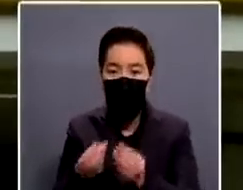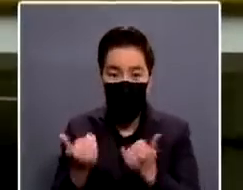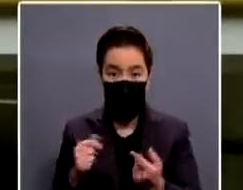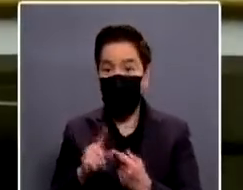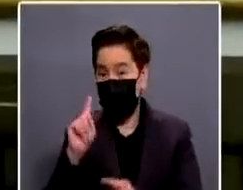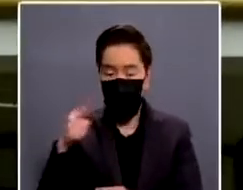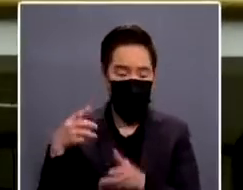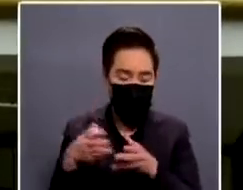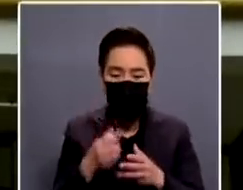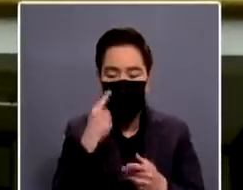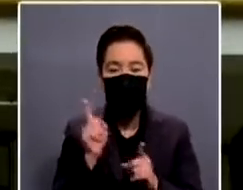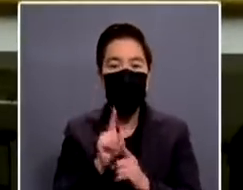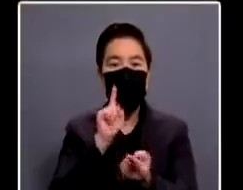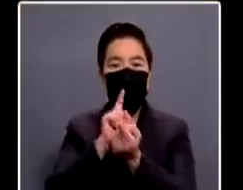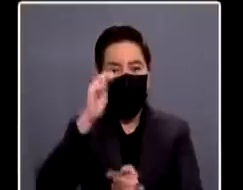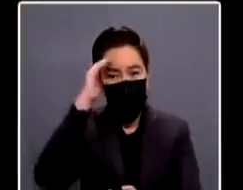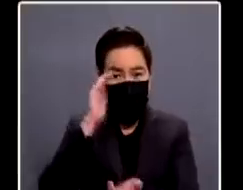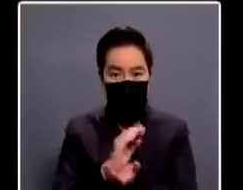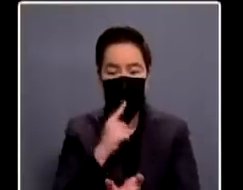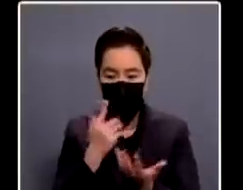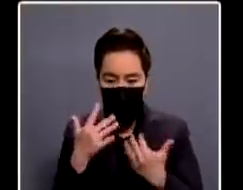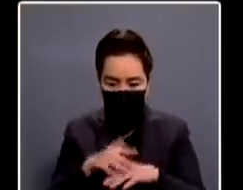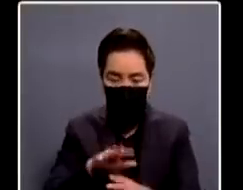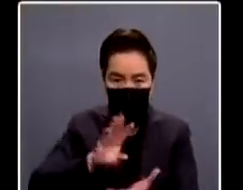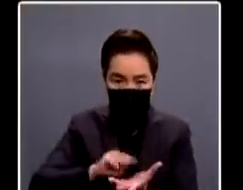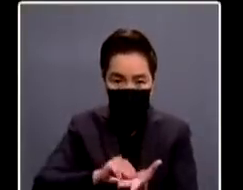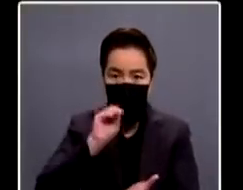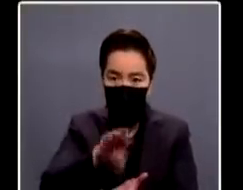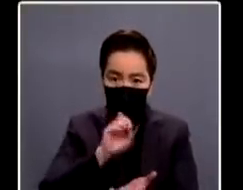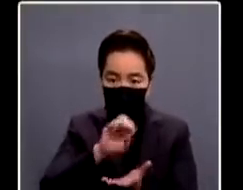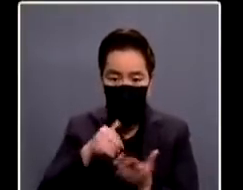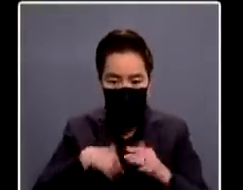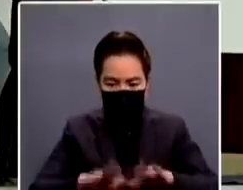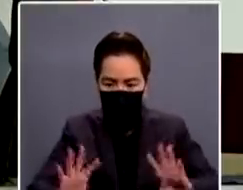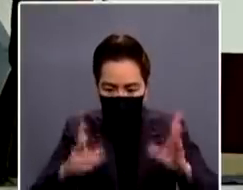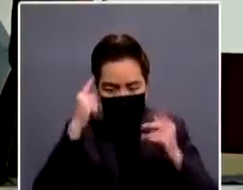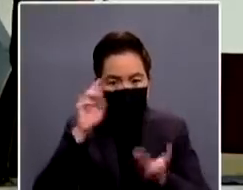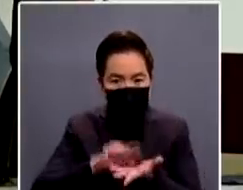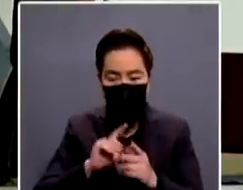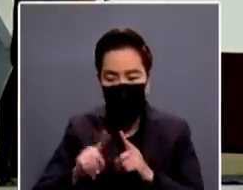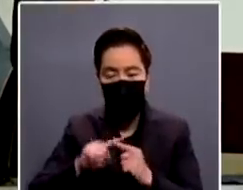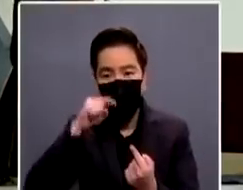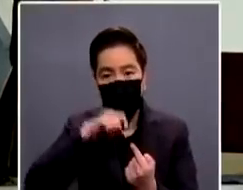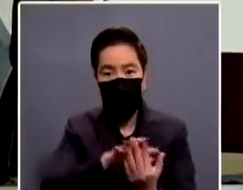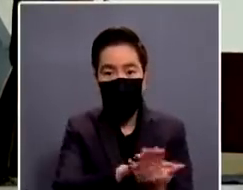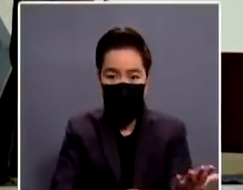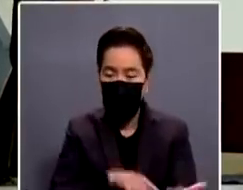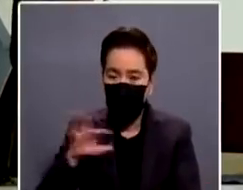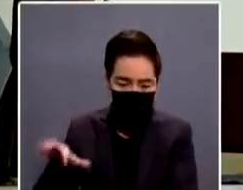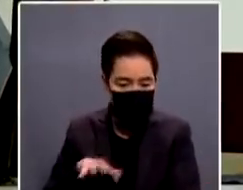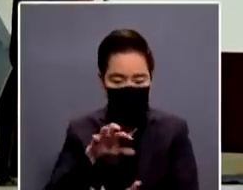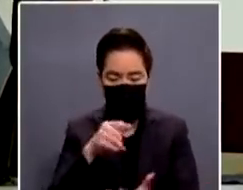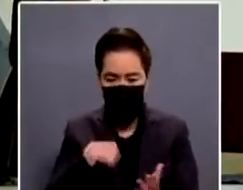าก็ได้เดินทางไปพบกับตำรวจค่ะเพื่อประสานให้ข้อมูลเกี่ยวกับเรื่องของเด็กหายค่ะที่เกิดขึ้นในประเทศไทยทั้งหมดเลย